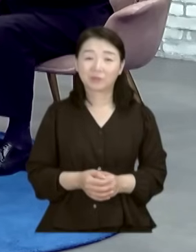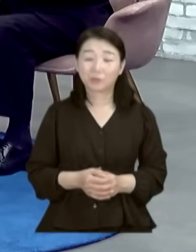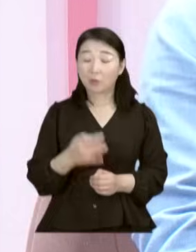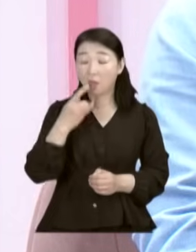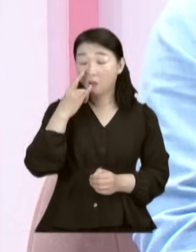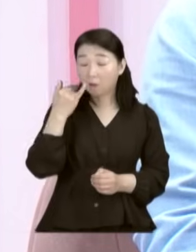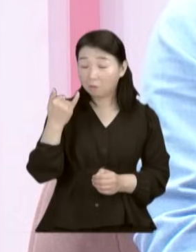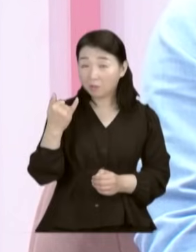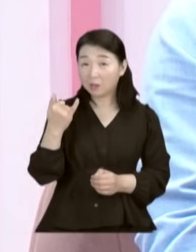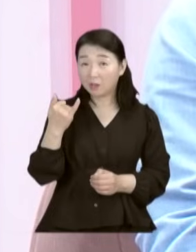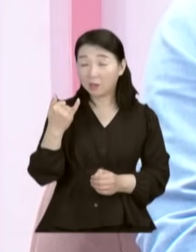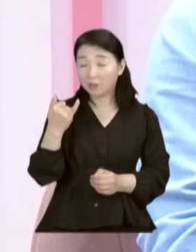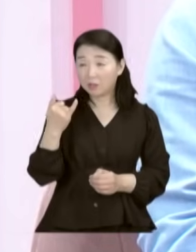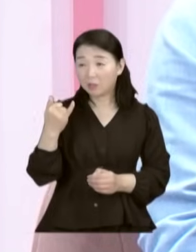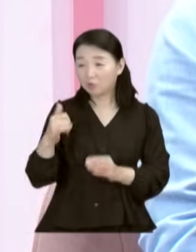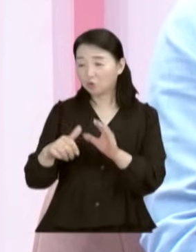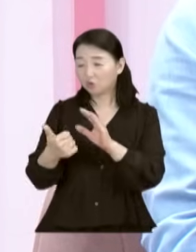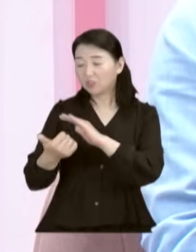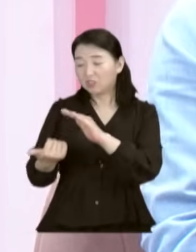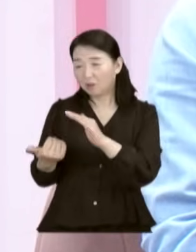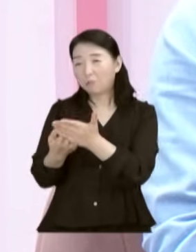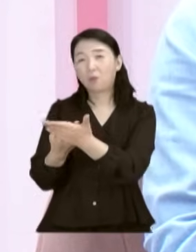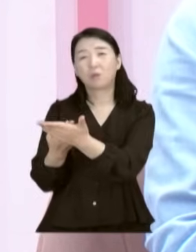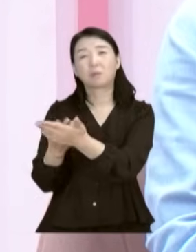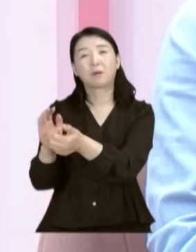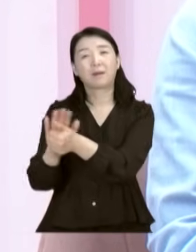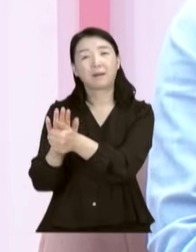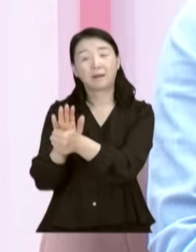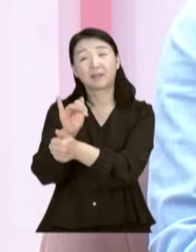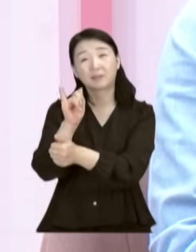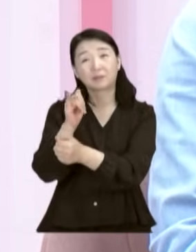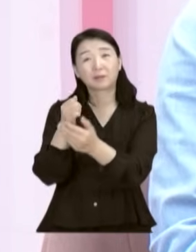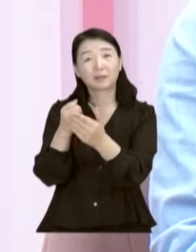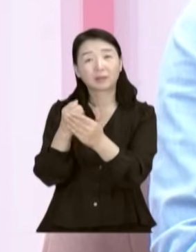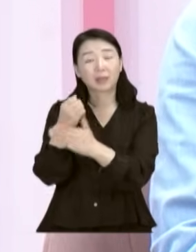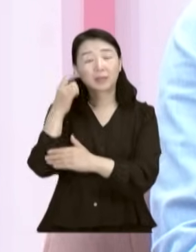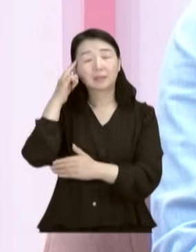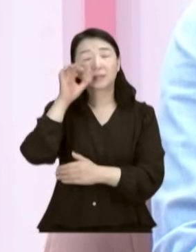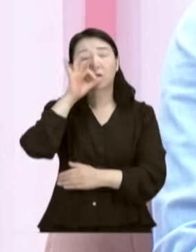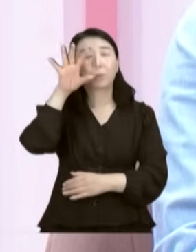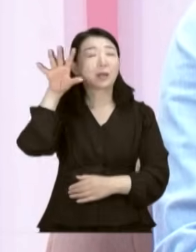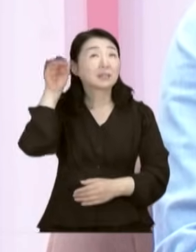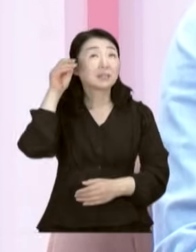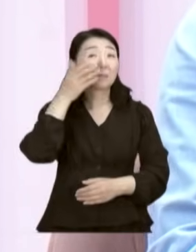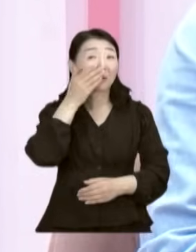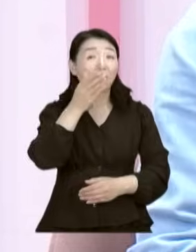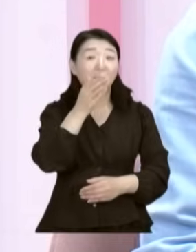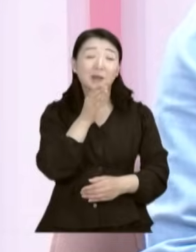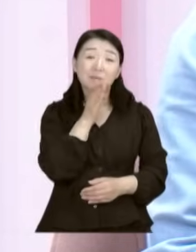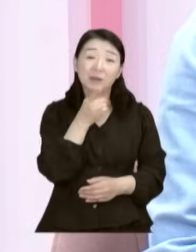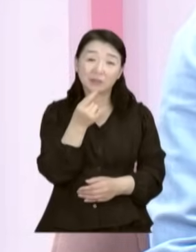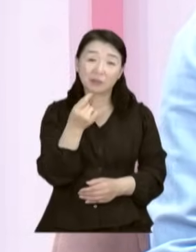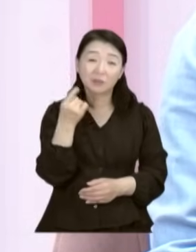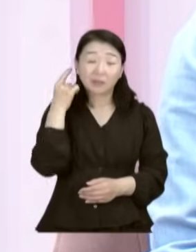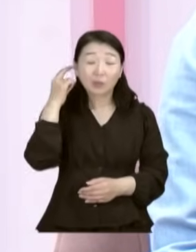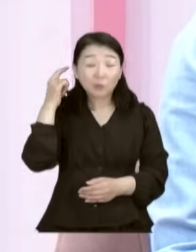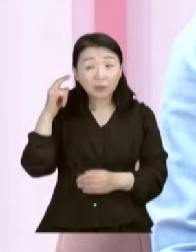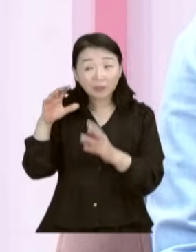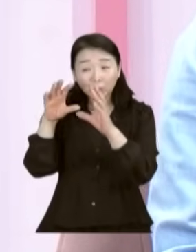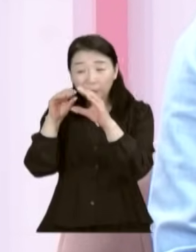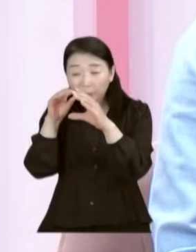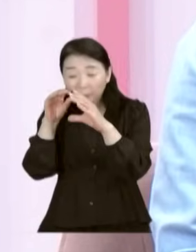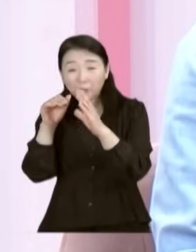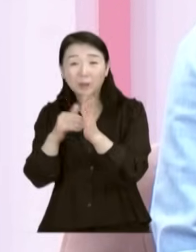때 의식도 없으셨고 했는데 이제 들으실 수는 있으시니까 제가 귀에다 대고